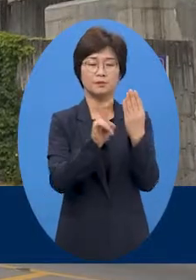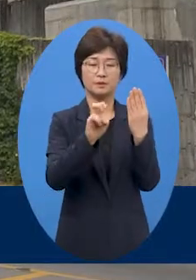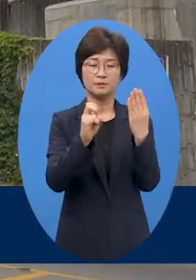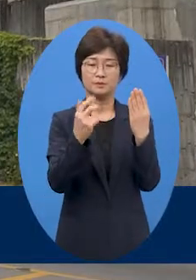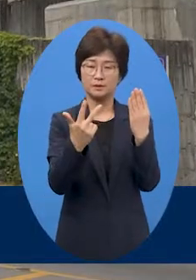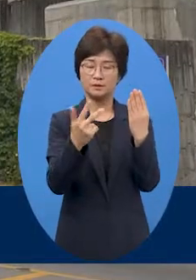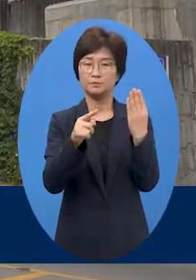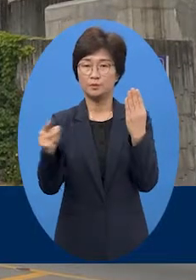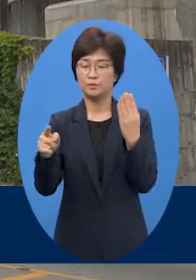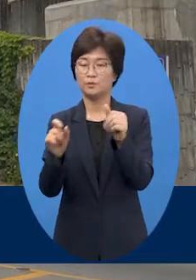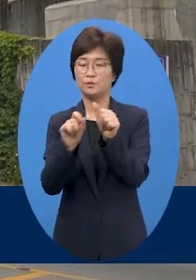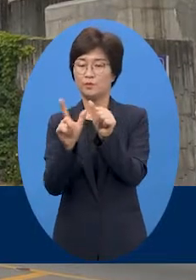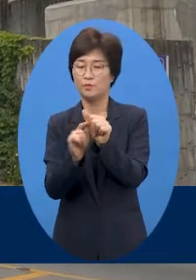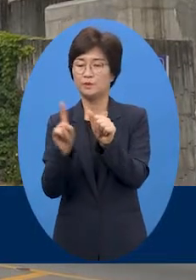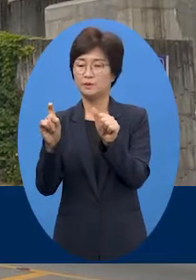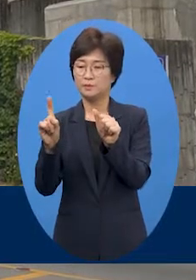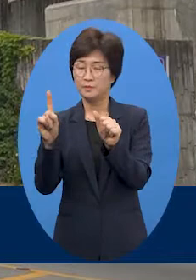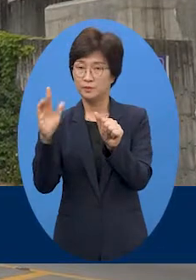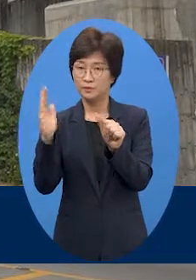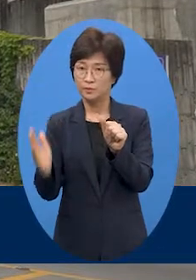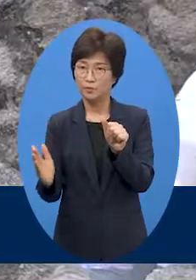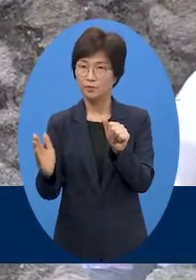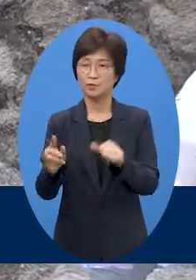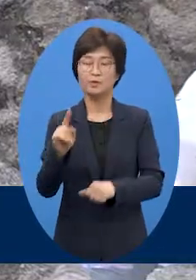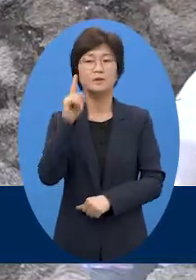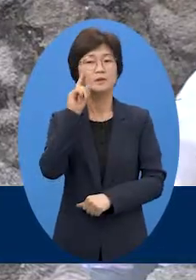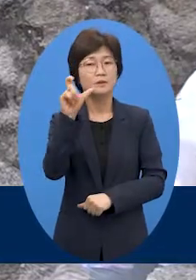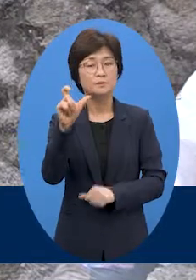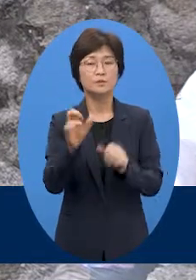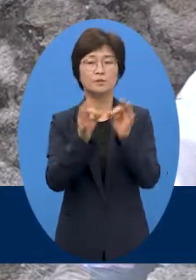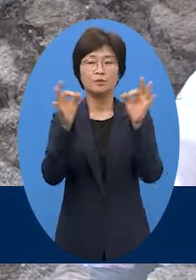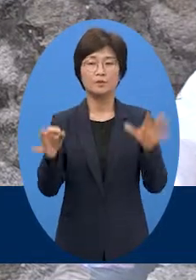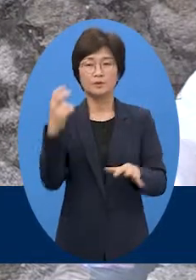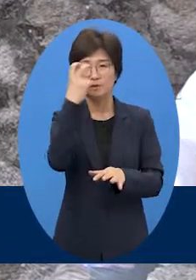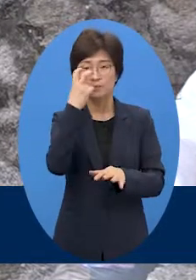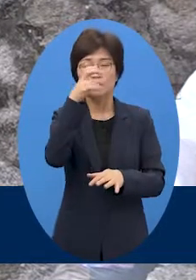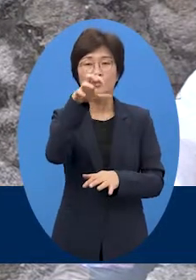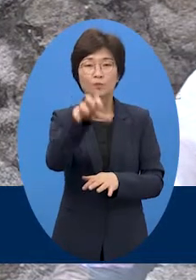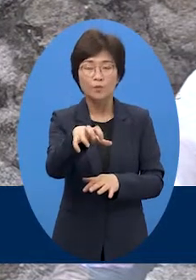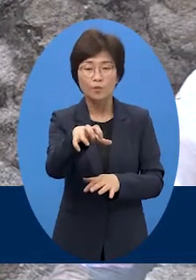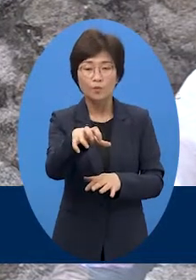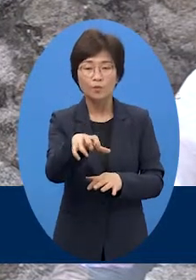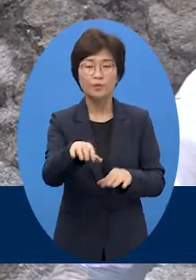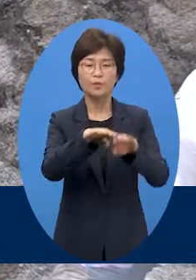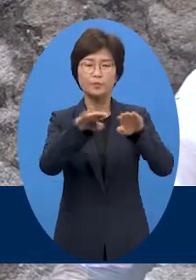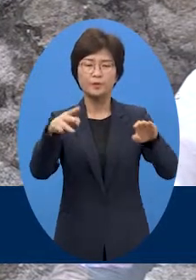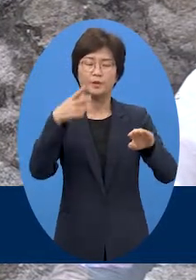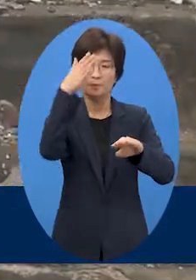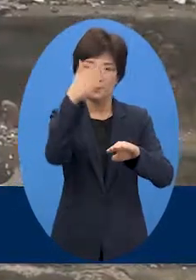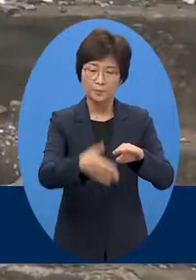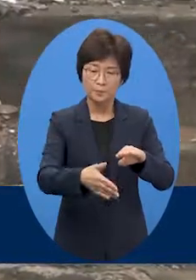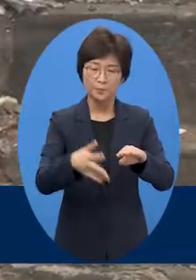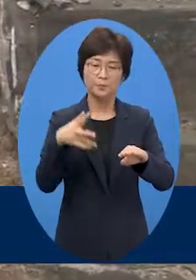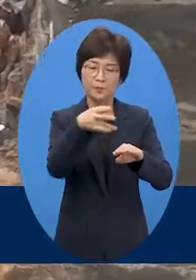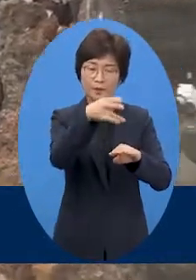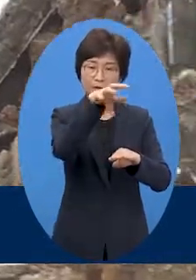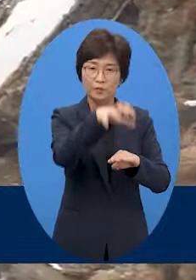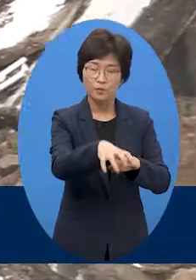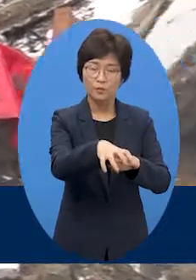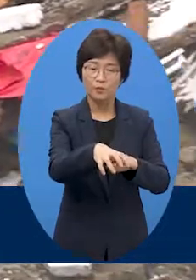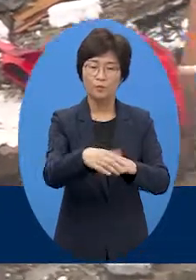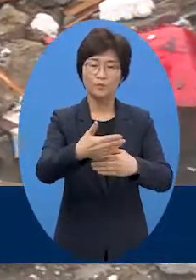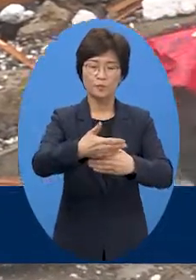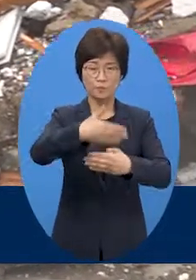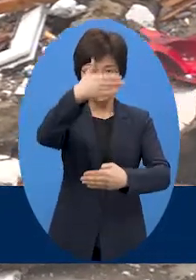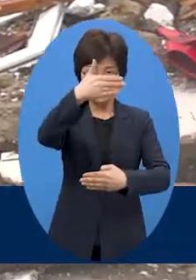4월 27일부터 5월 11일 까지 15일간 실시된 이번 점검 의 대상은 절개지 옹벽 등 재난 취약